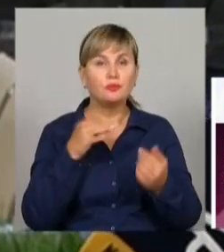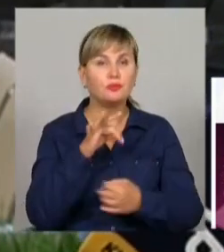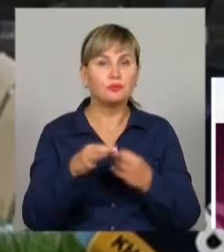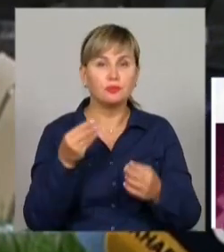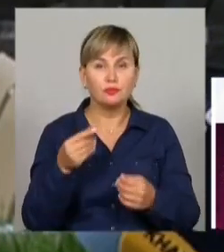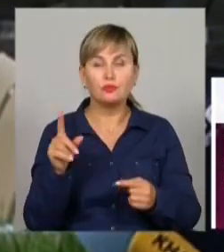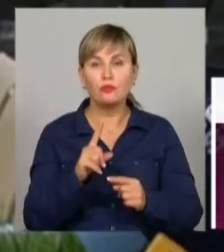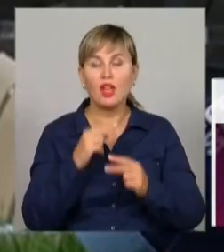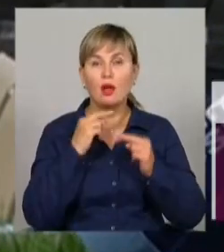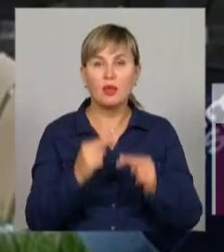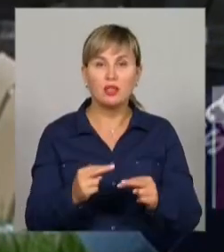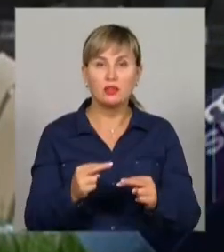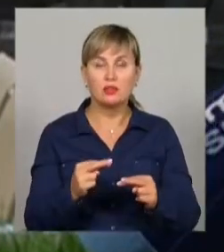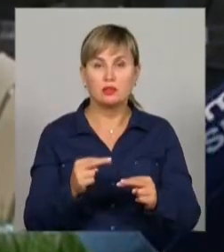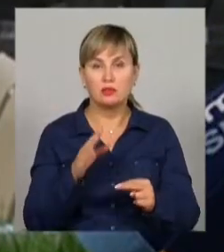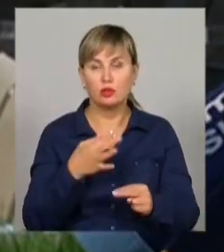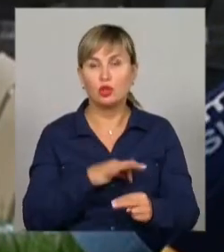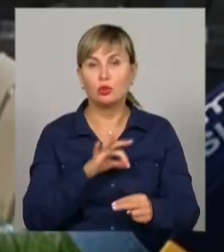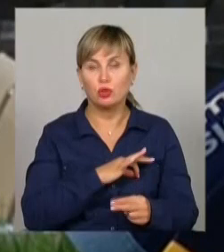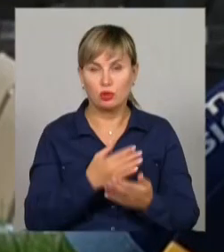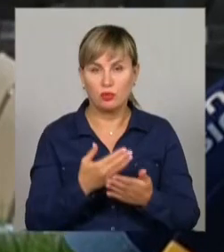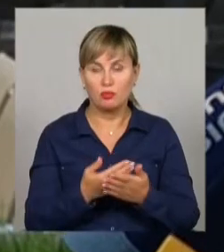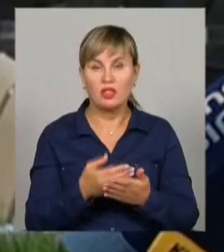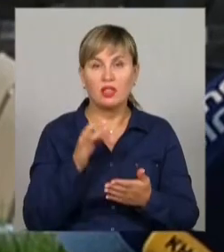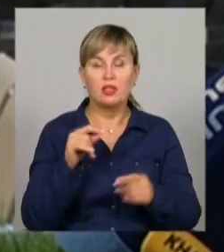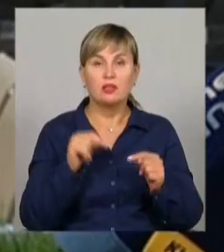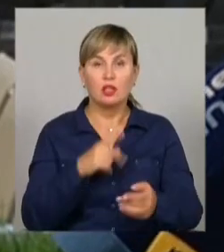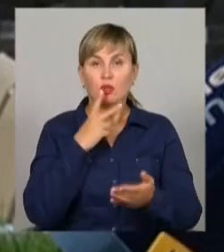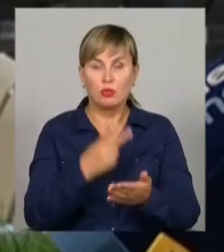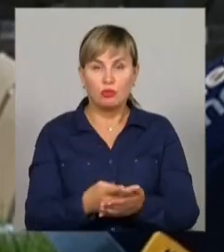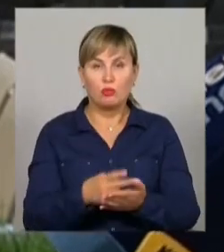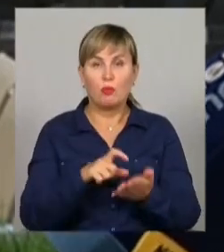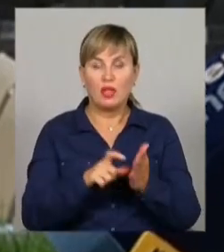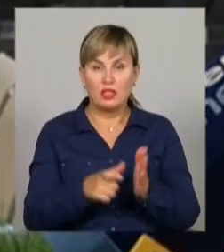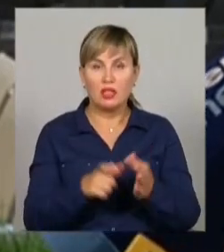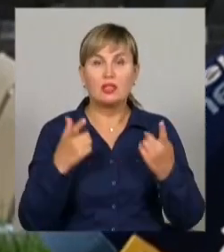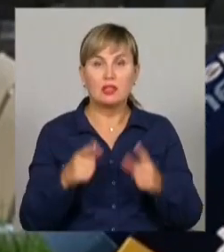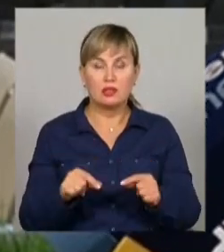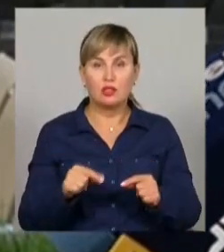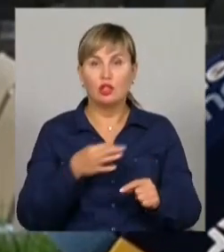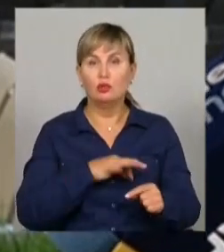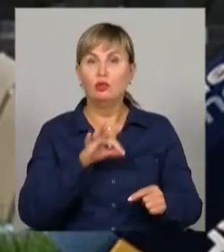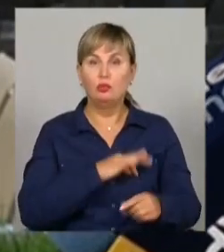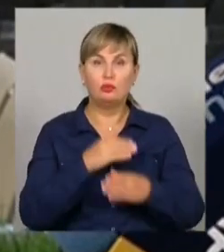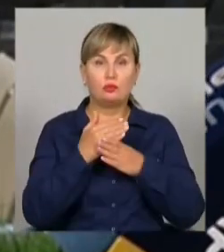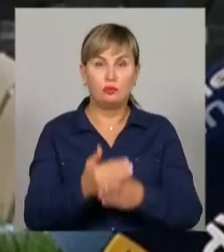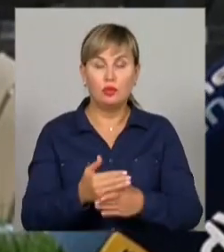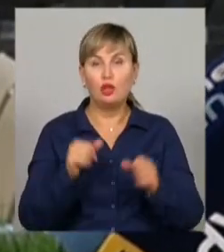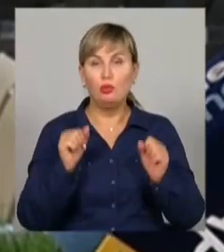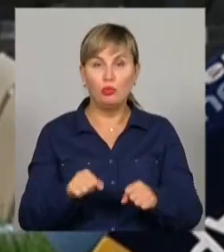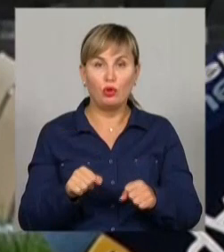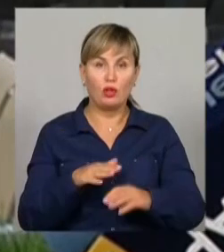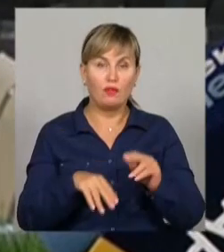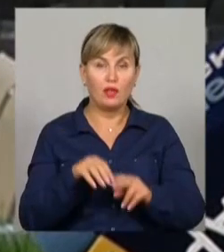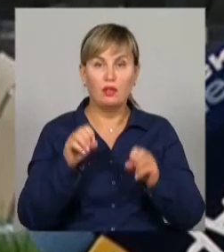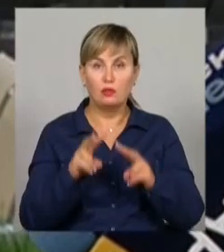того, чтобы обратиться к тому же самому юристу. И здесь предусмотрена площадка, где юридическую помощь, они могут